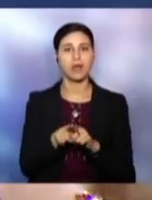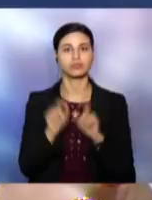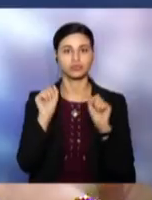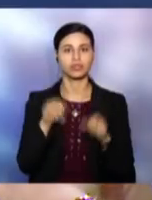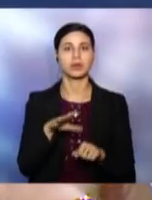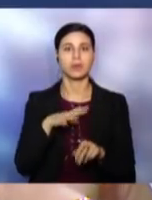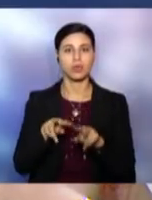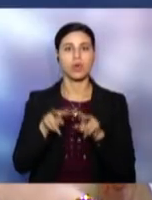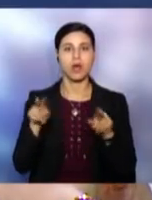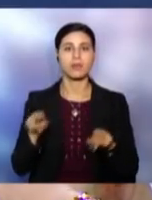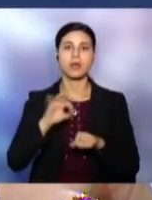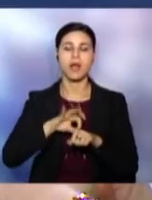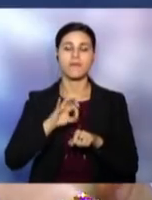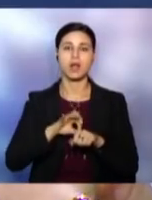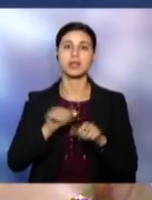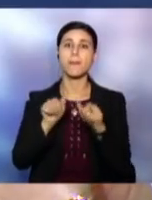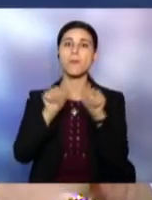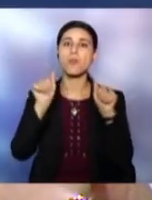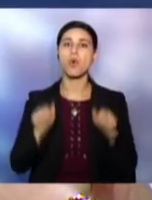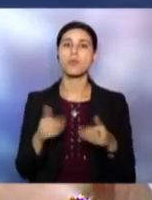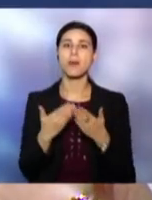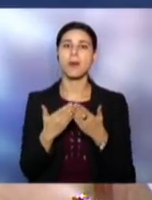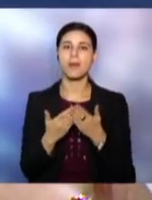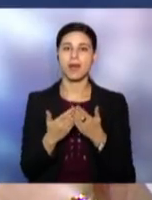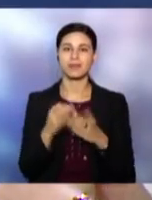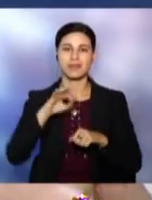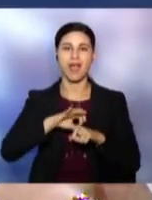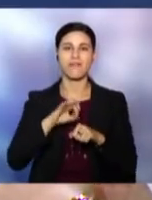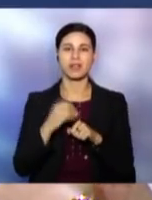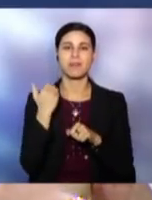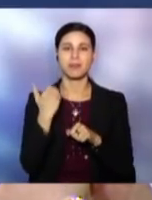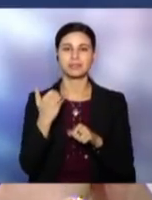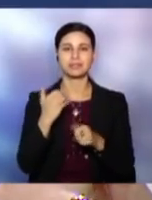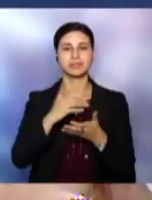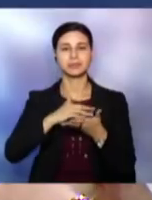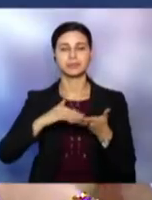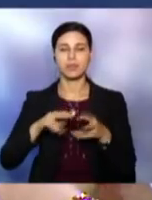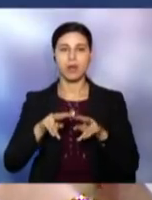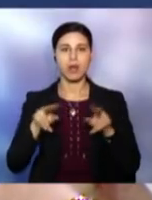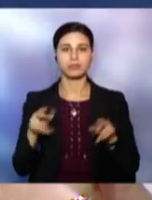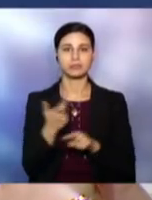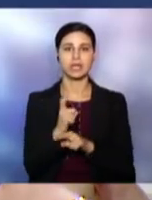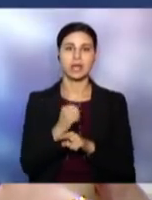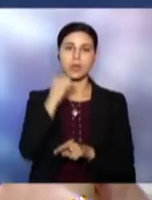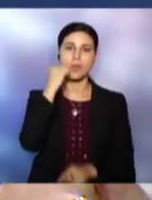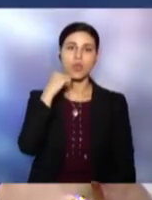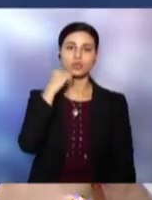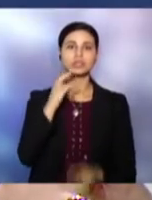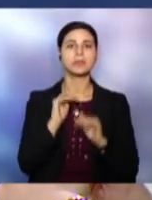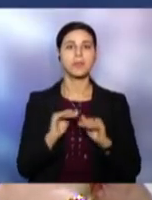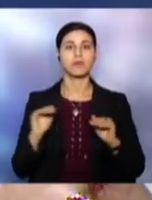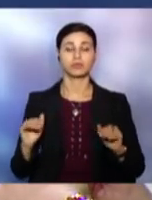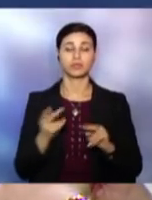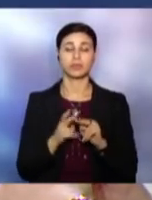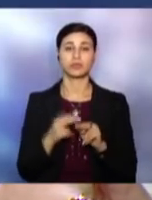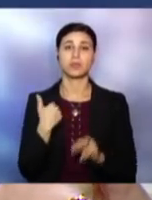და ხშირ შემთხვევაში ფორმებიც კი, ზოგიერთი მიმდინარეობის თავისებურებაც კი ძალიან ჰგავს ერთმანეთს. ამიტომ ჩვენ მოდით